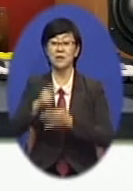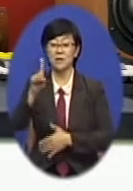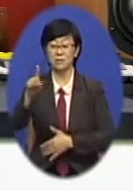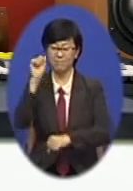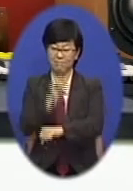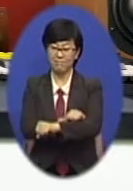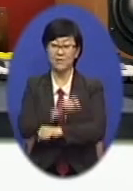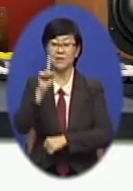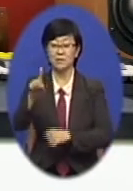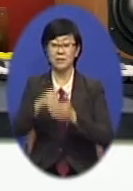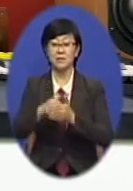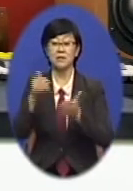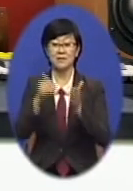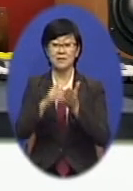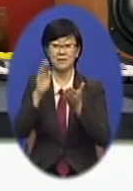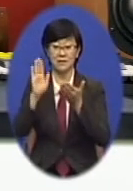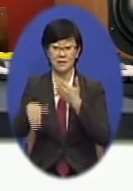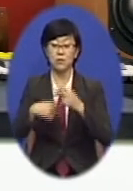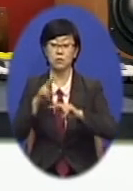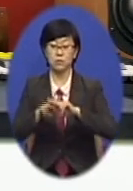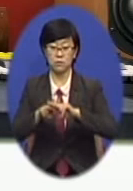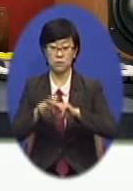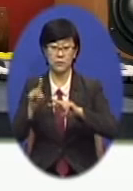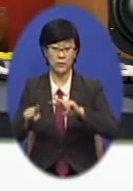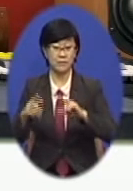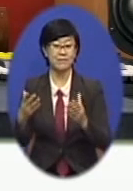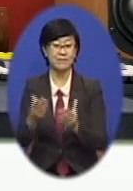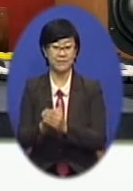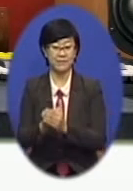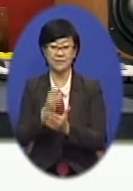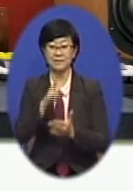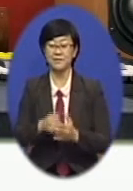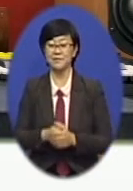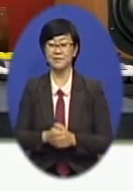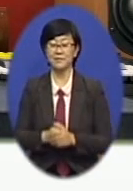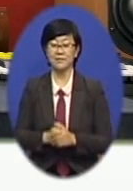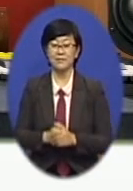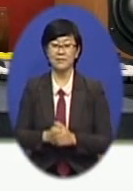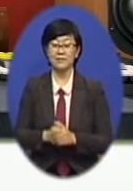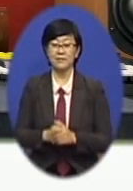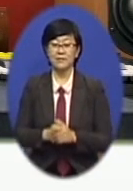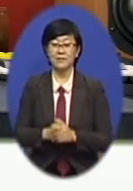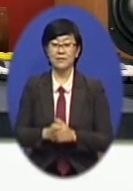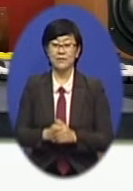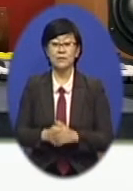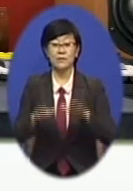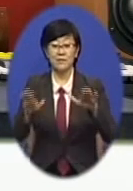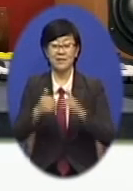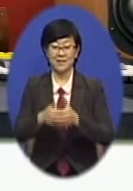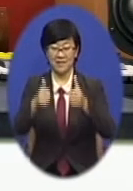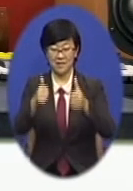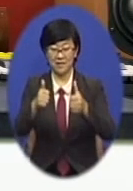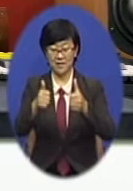1번 누르시고 우물정자를 누르시면 심사가 완료됩니다. 네. 그리고 오늘 심사를